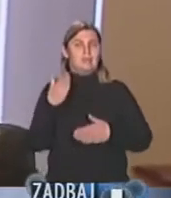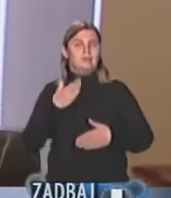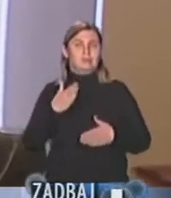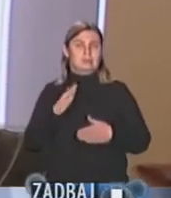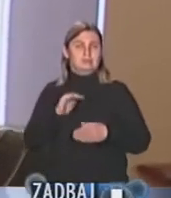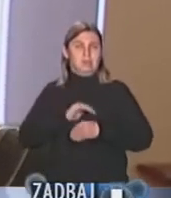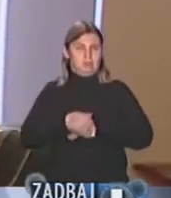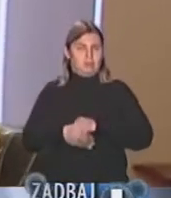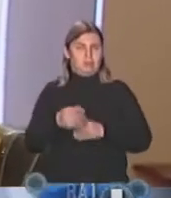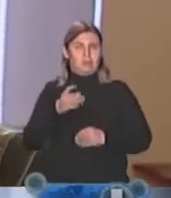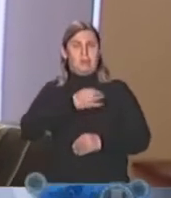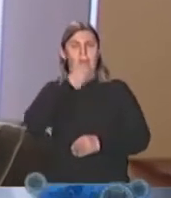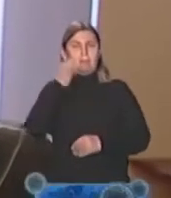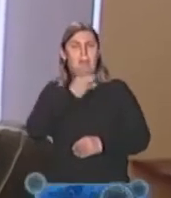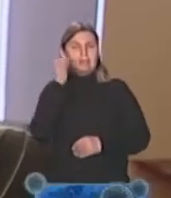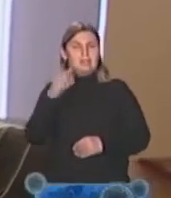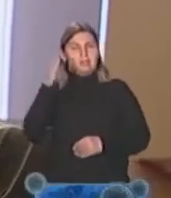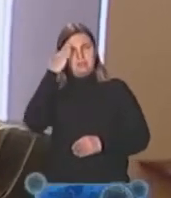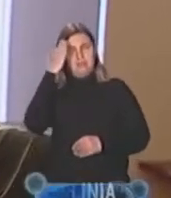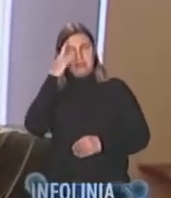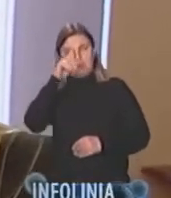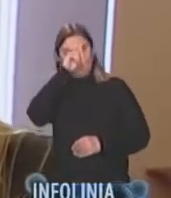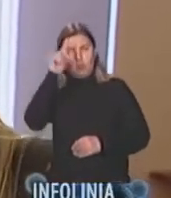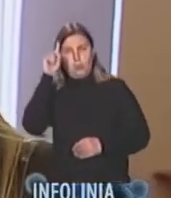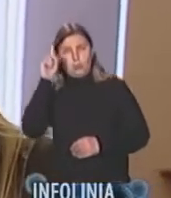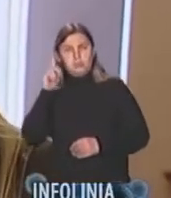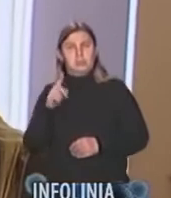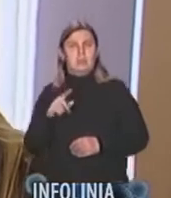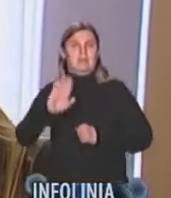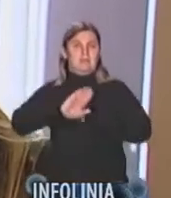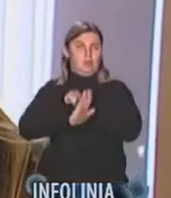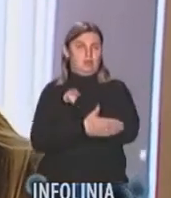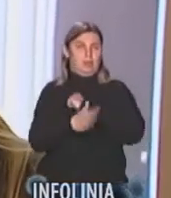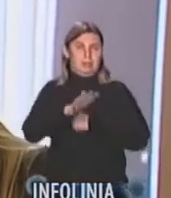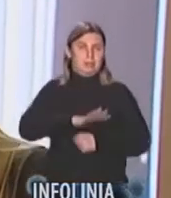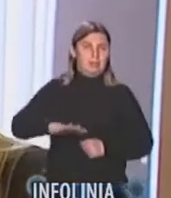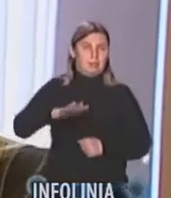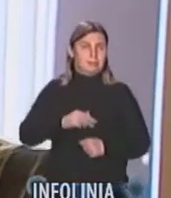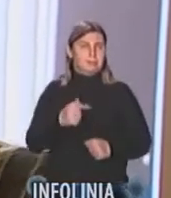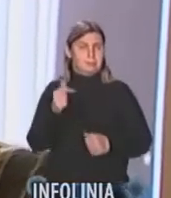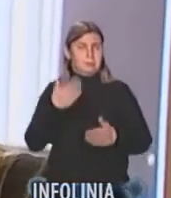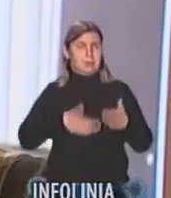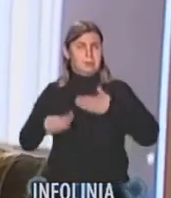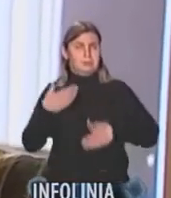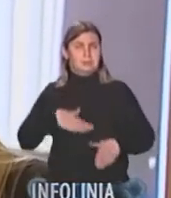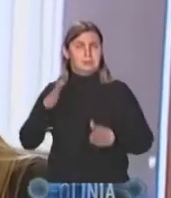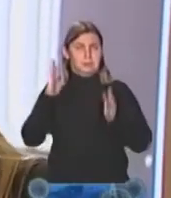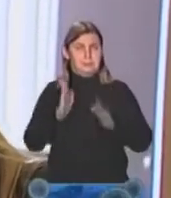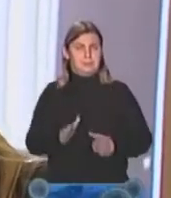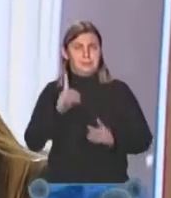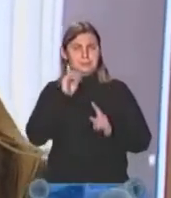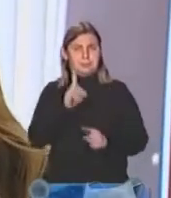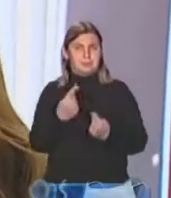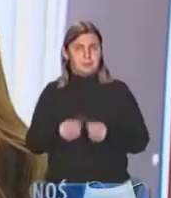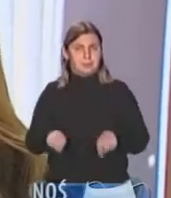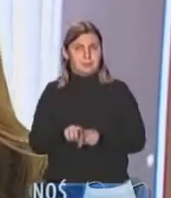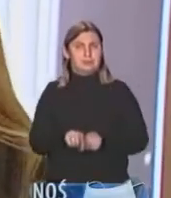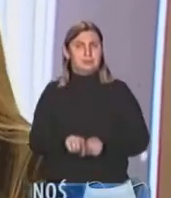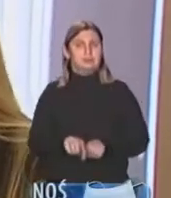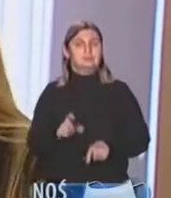że poprawiliśmy świadomość tak naprawdę społeczeństwa w Koszalinie. No i cieszymy się, że będziemy to rzeczywiście realizować, to